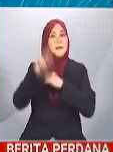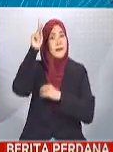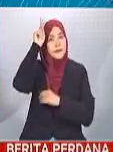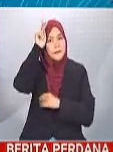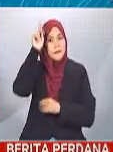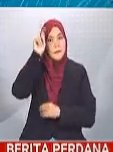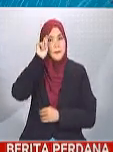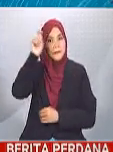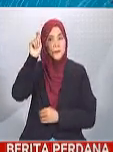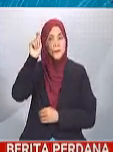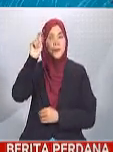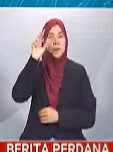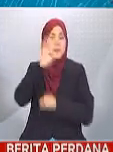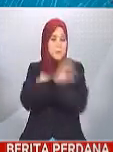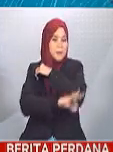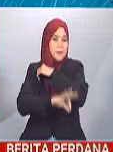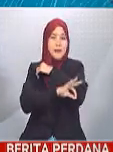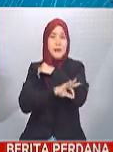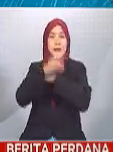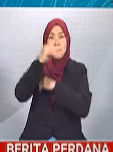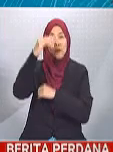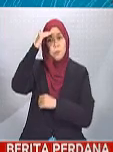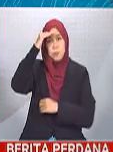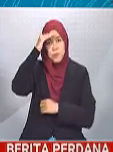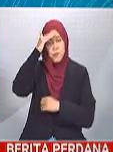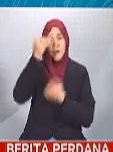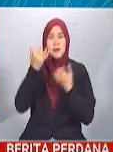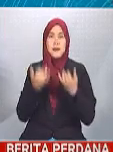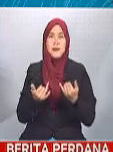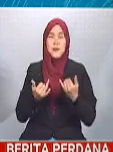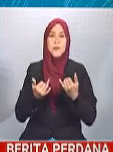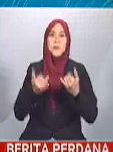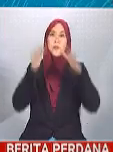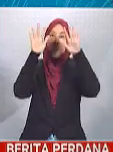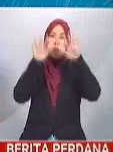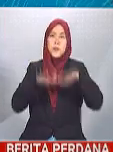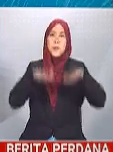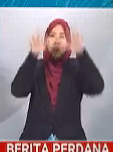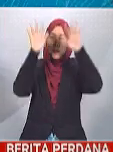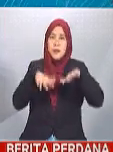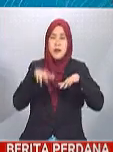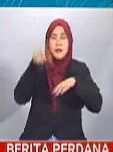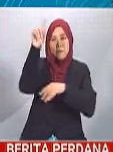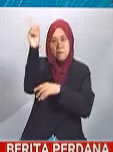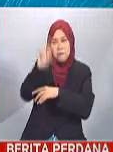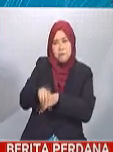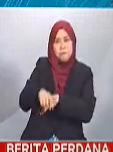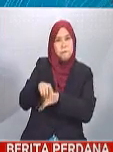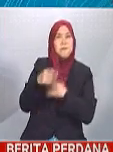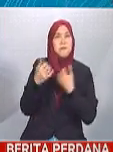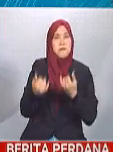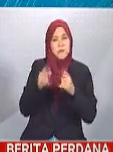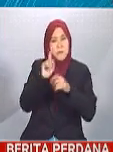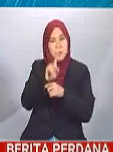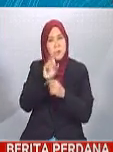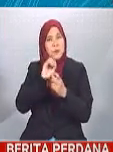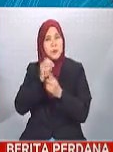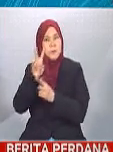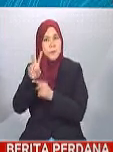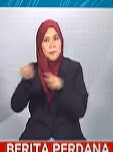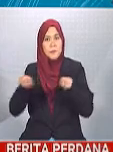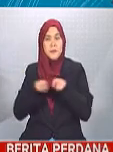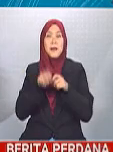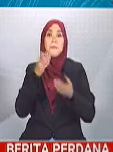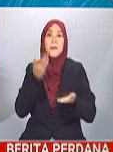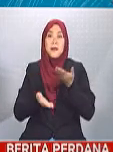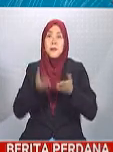Kelantan, Terengganu, Negeri Sembilan dan juga Johor kini sedang mengalami hujan beserta ribut petir di satu dua tempat. Dijangkakan